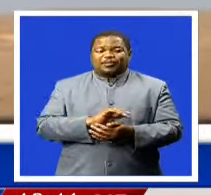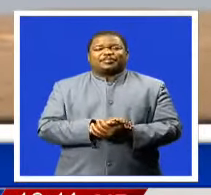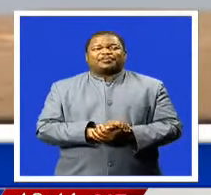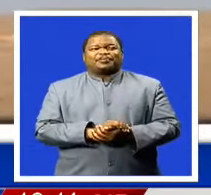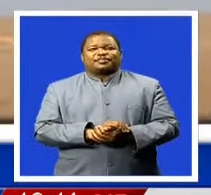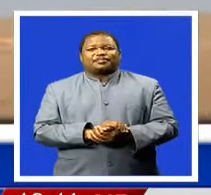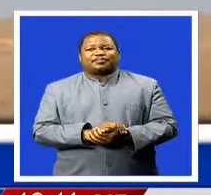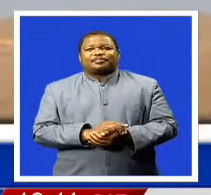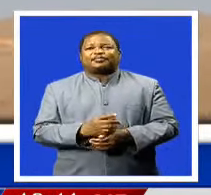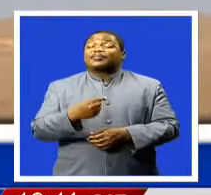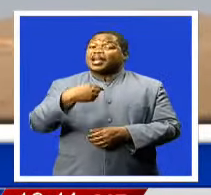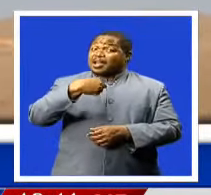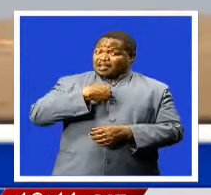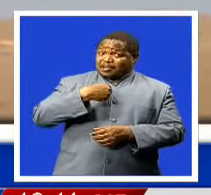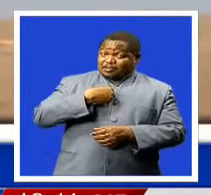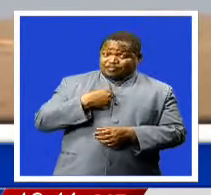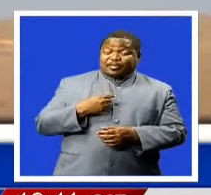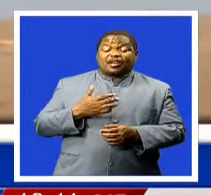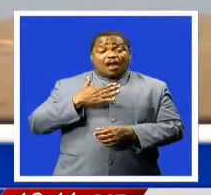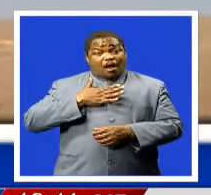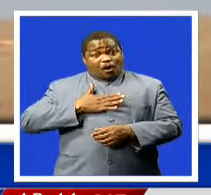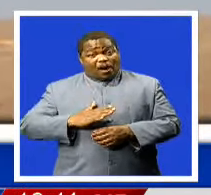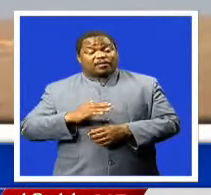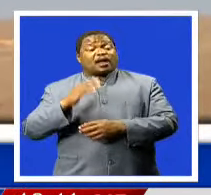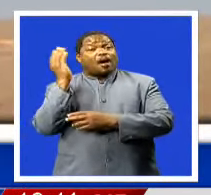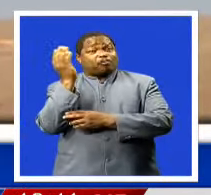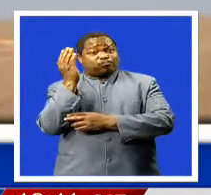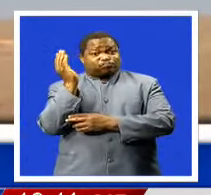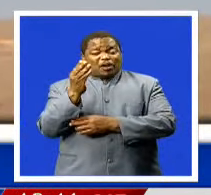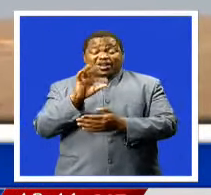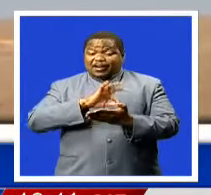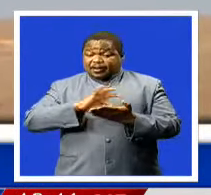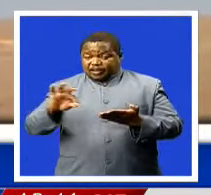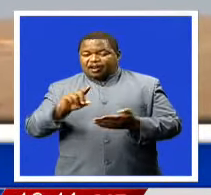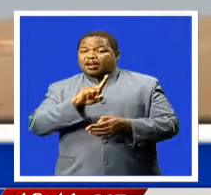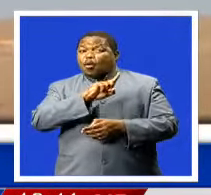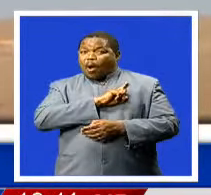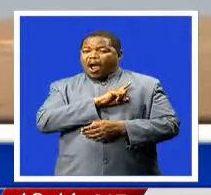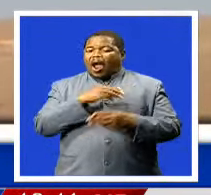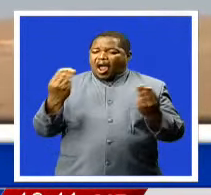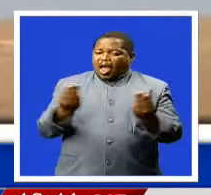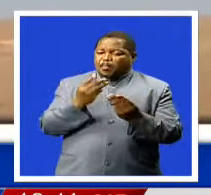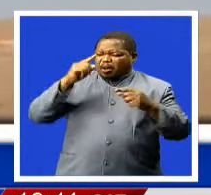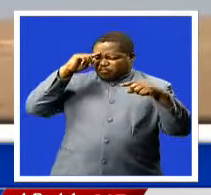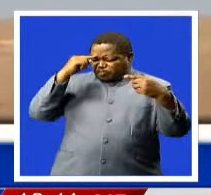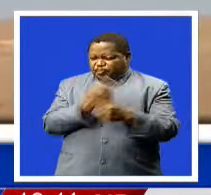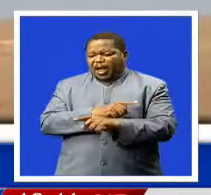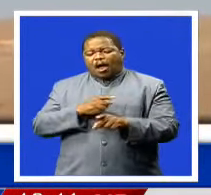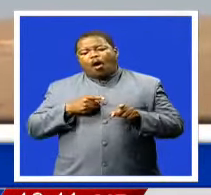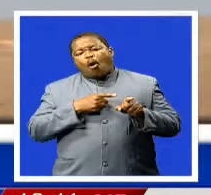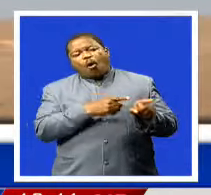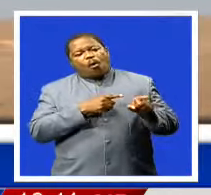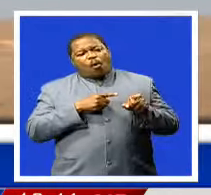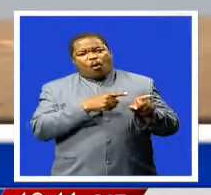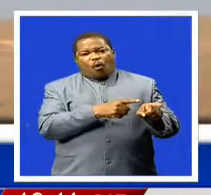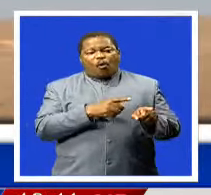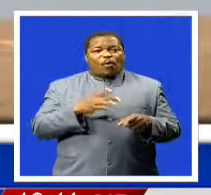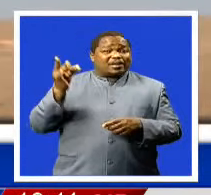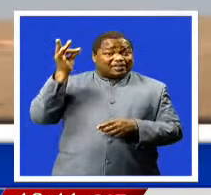tifika khona ditsinta nemakhosi lesingakusho nje kokuqala